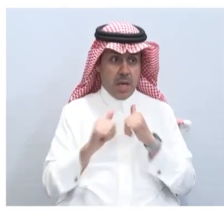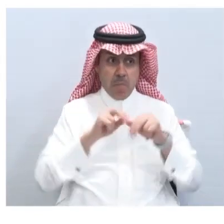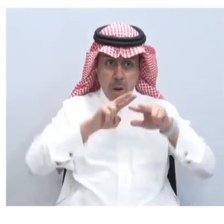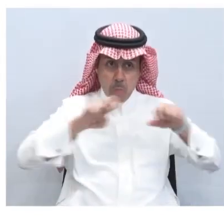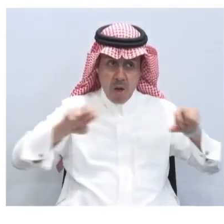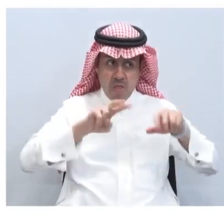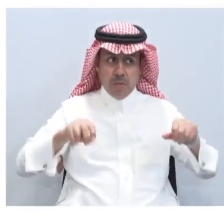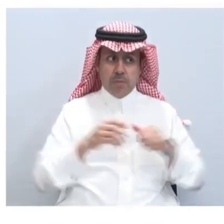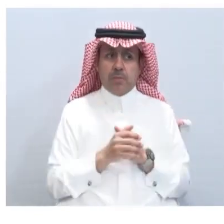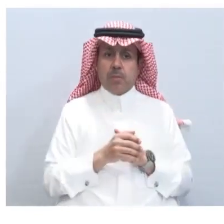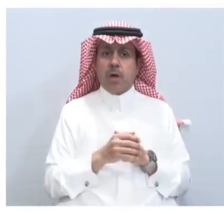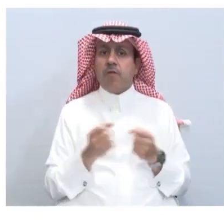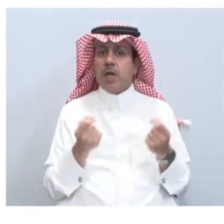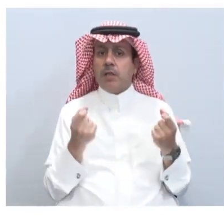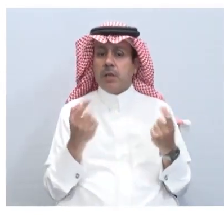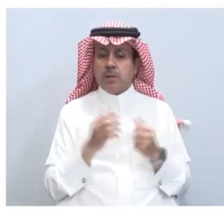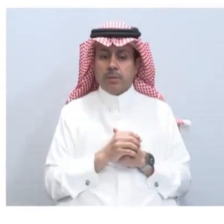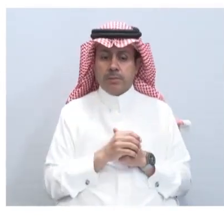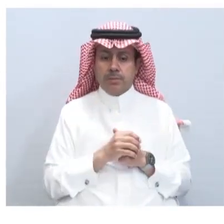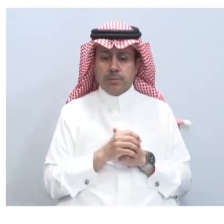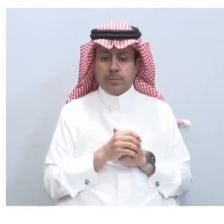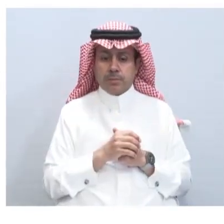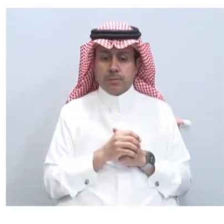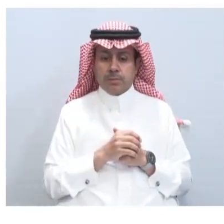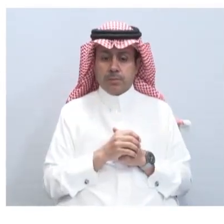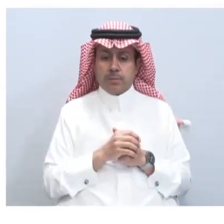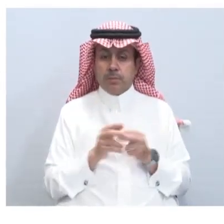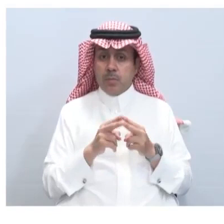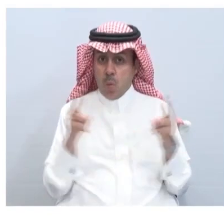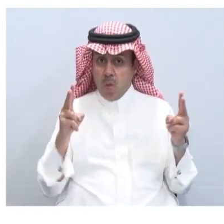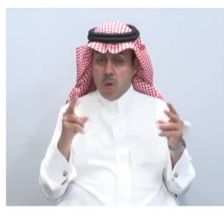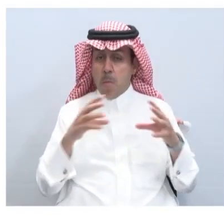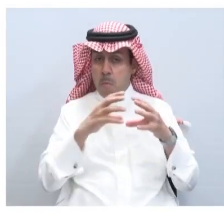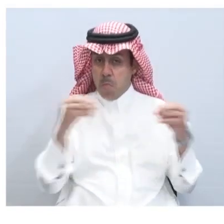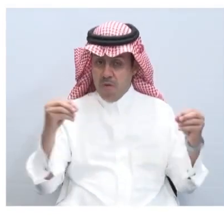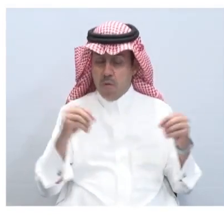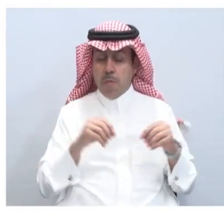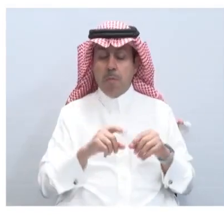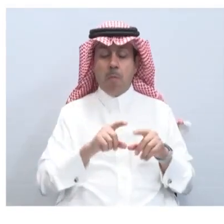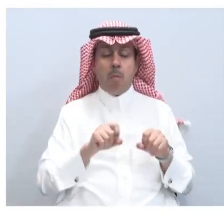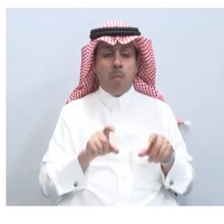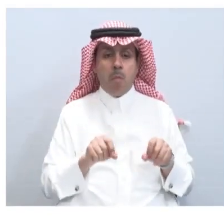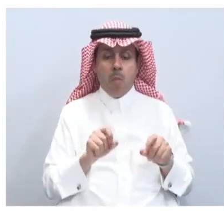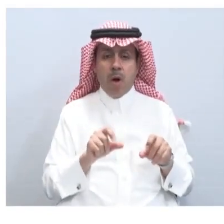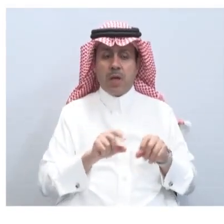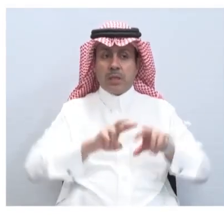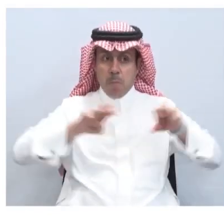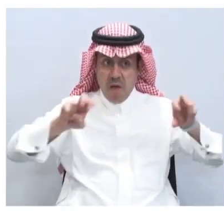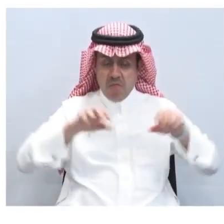البحث في الانترنت رابعا يوضح مفهوم محركات البحث